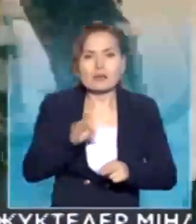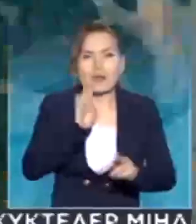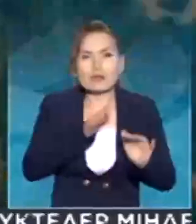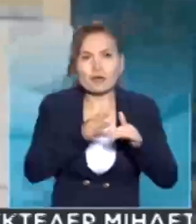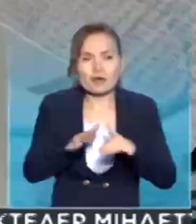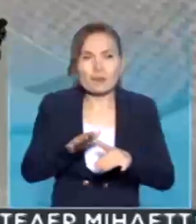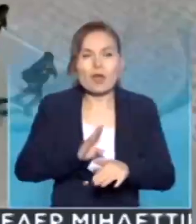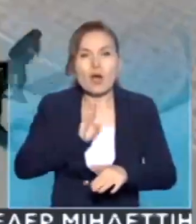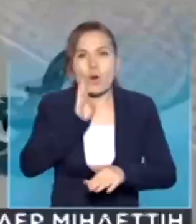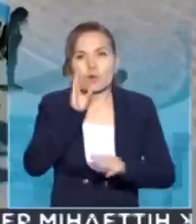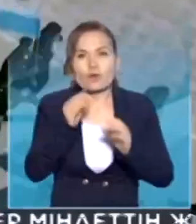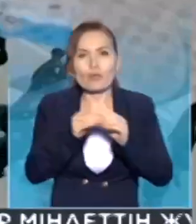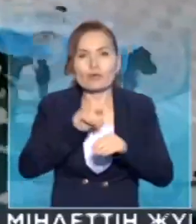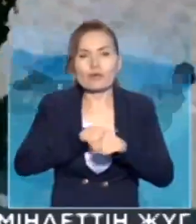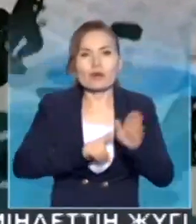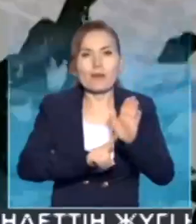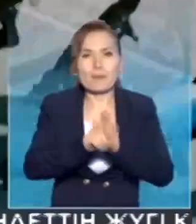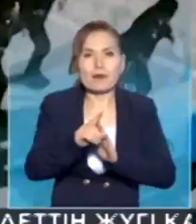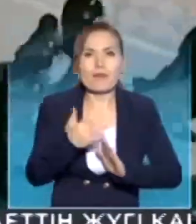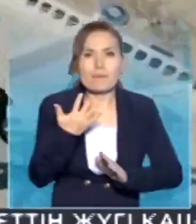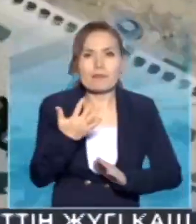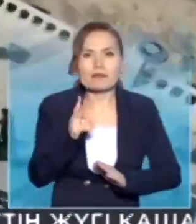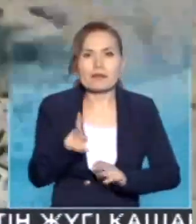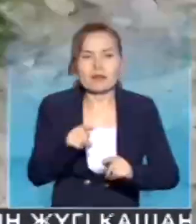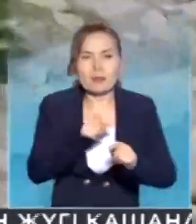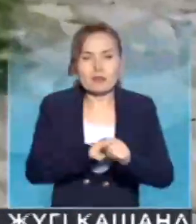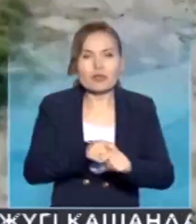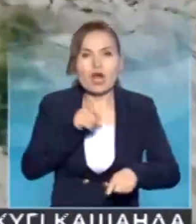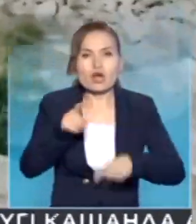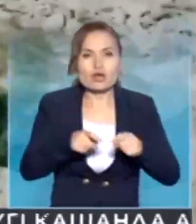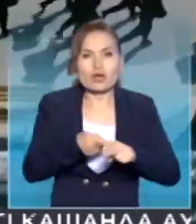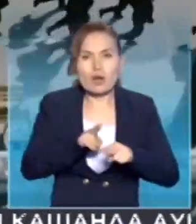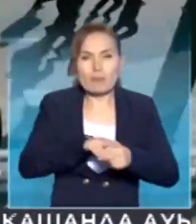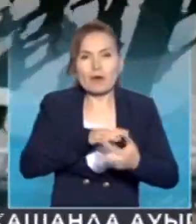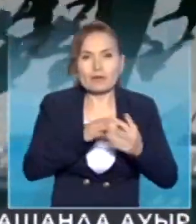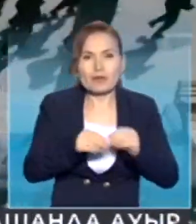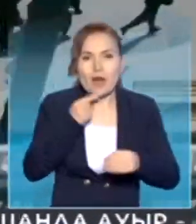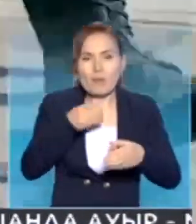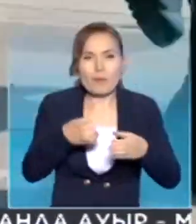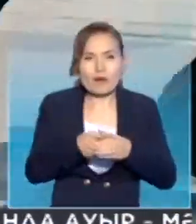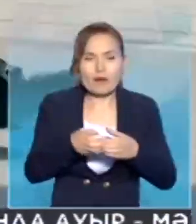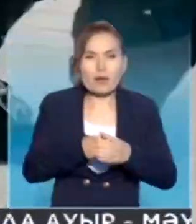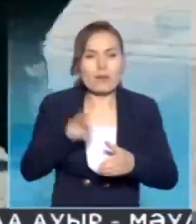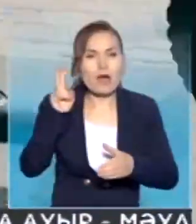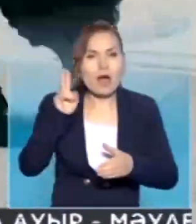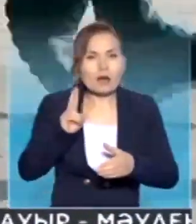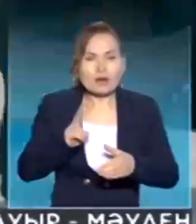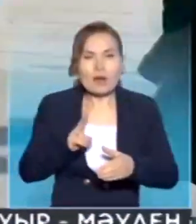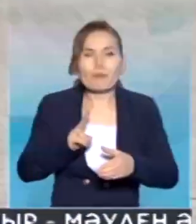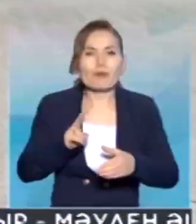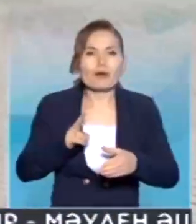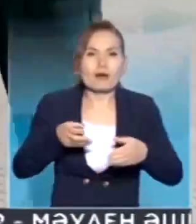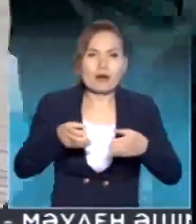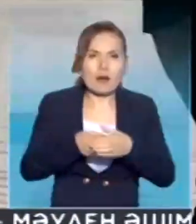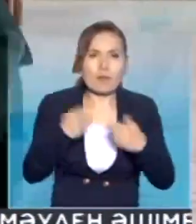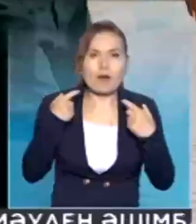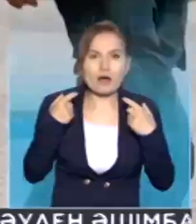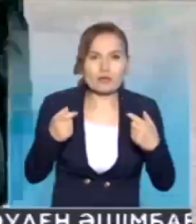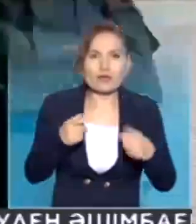сағат 10-да басталып, қатысушылар 5 шақырымды жүгіріп өтті. Колоннаны Лекті гвардия теңіз жаяу әскері бригадасының